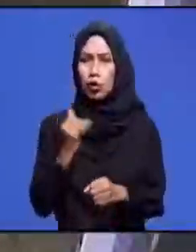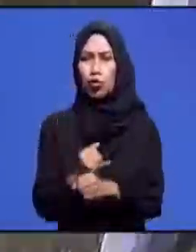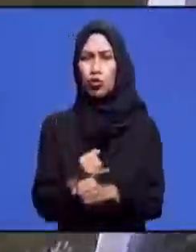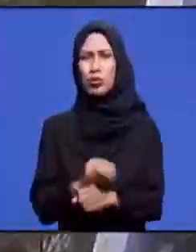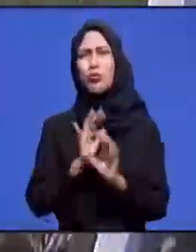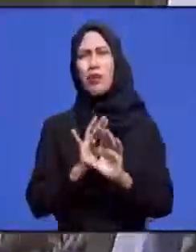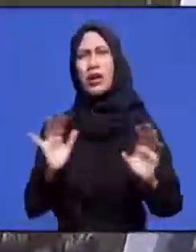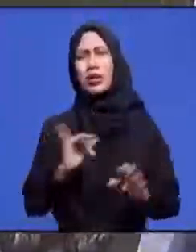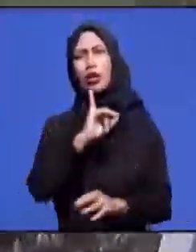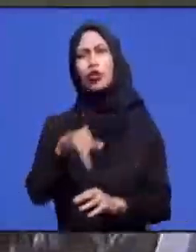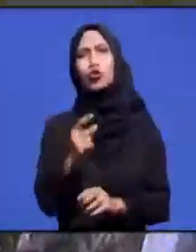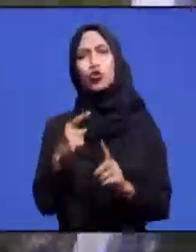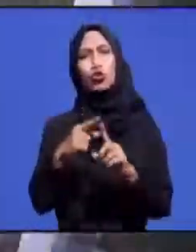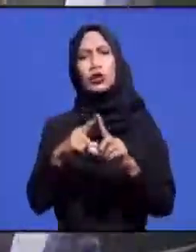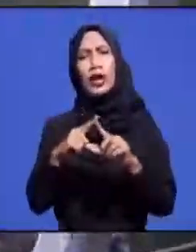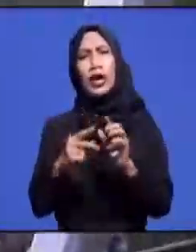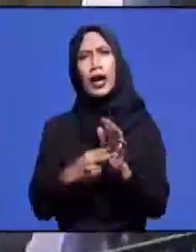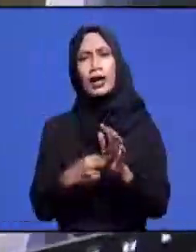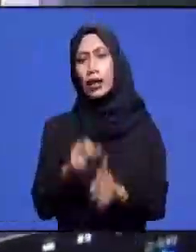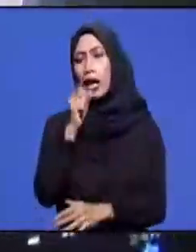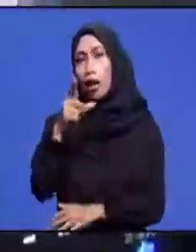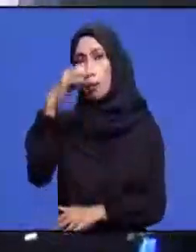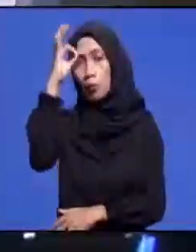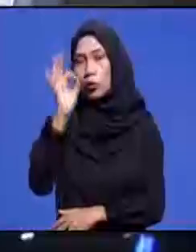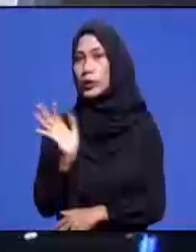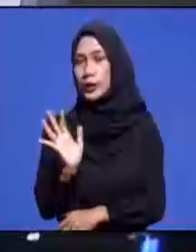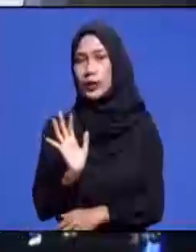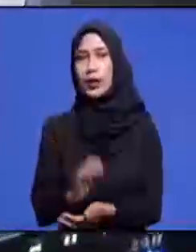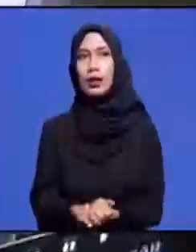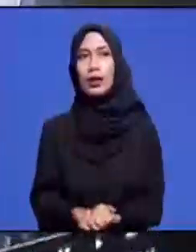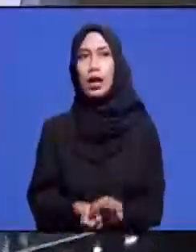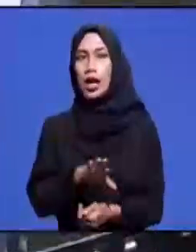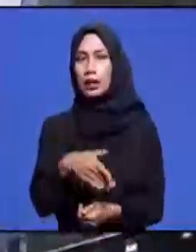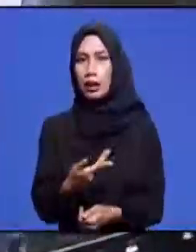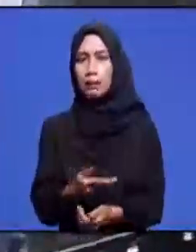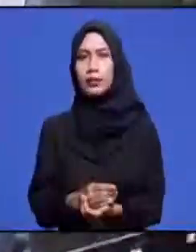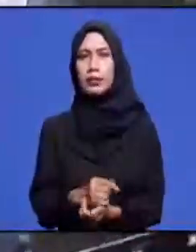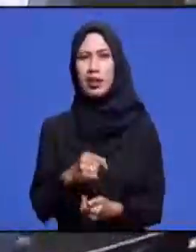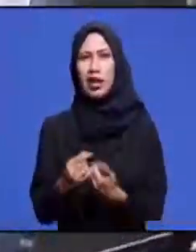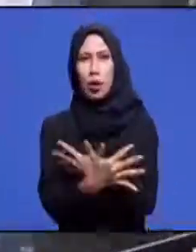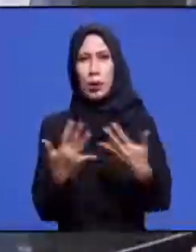jutaan rupiah. Meski tidak melaporkannya kepada polisi, pencurian ini membuat warga resah.